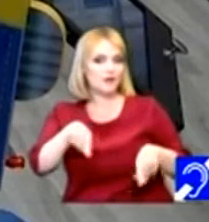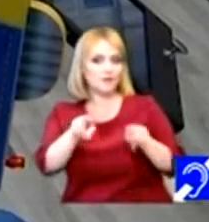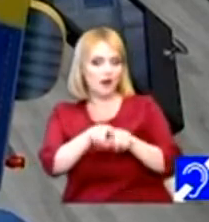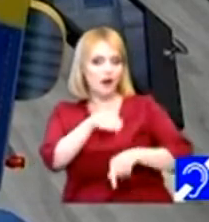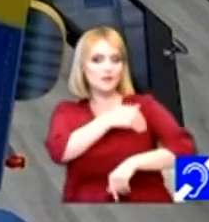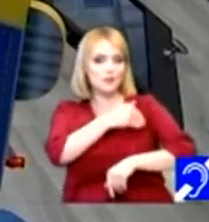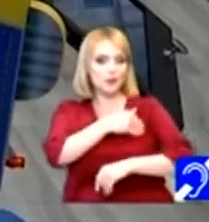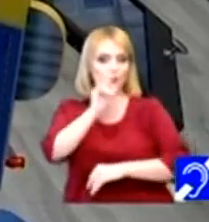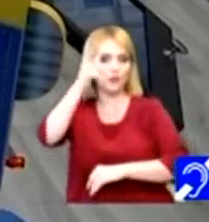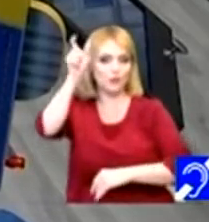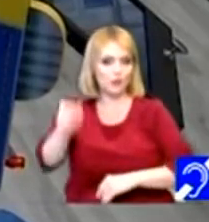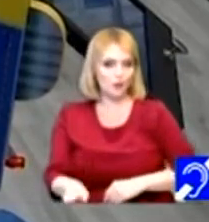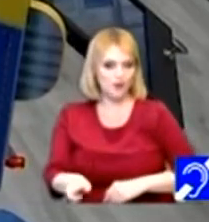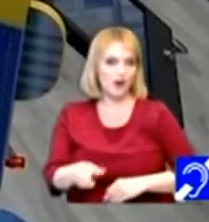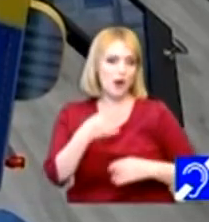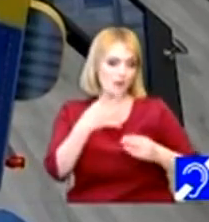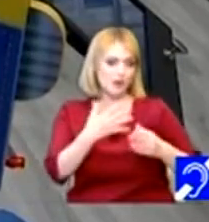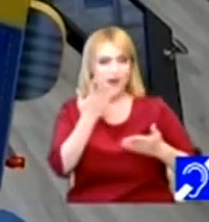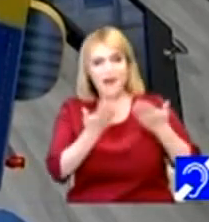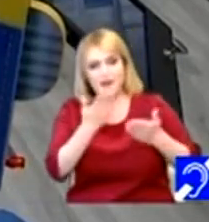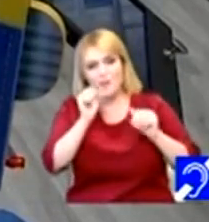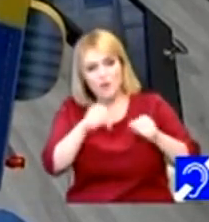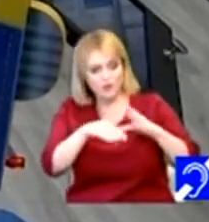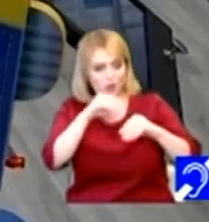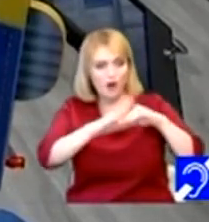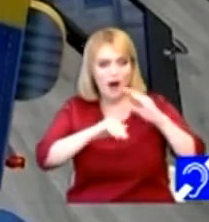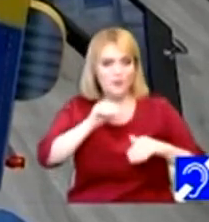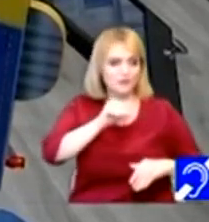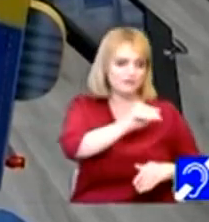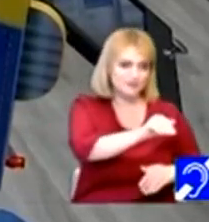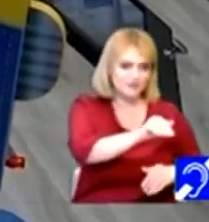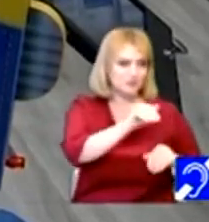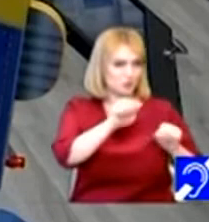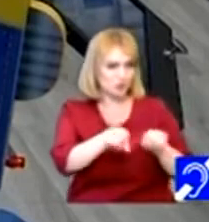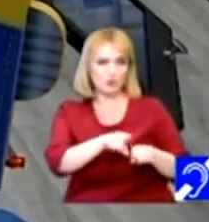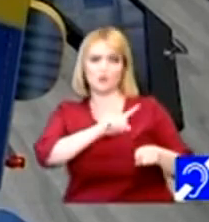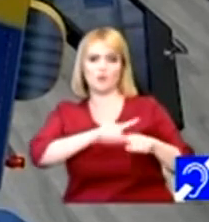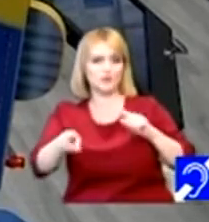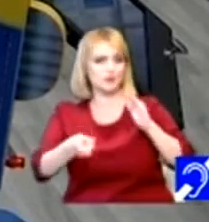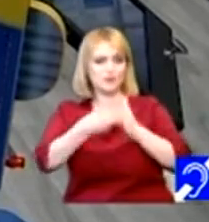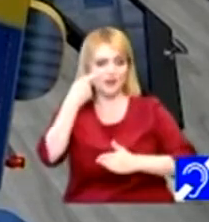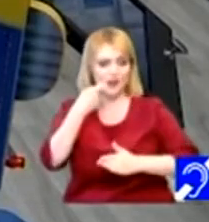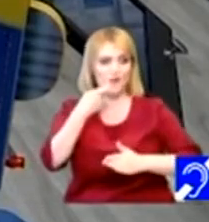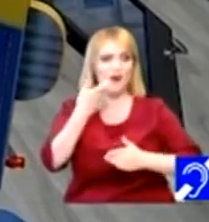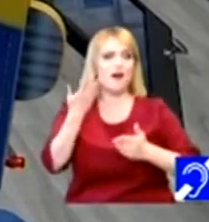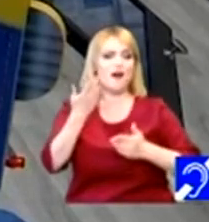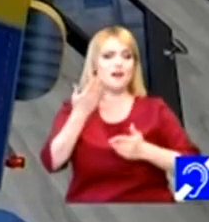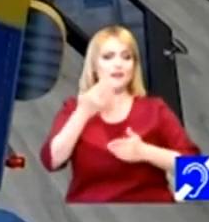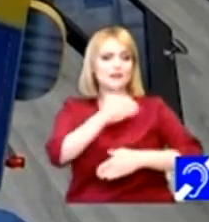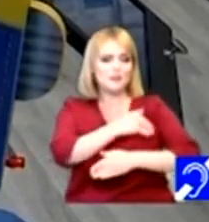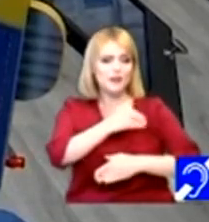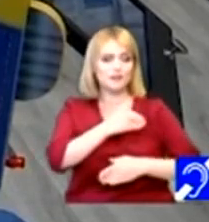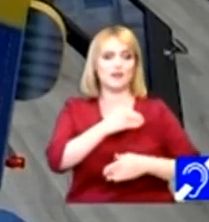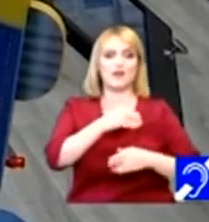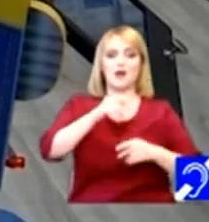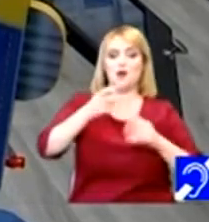boca y la de las manos que está en la tripa lo que hace es que si detecta cualquier anomalía que tenga, ya sea ojos rojos, imagínate, la boca